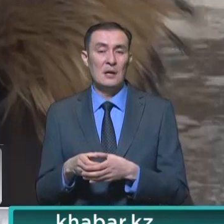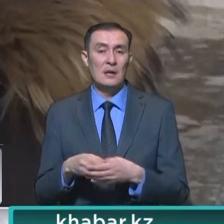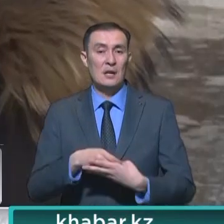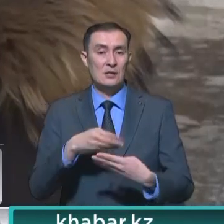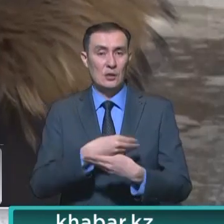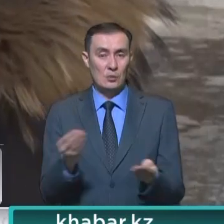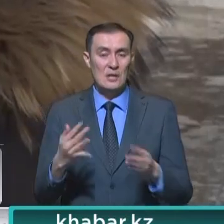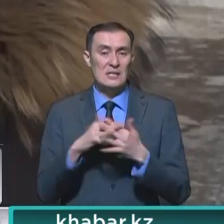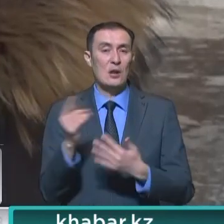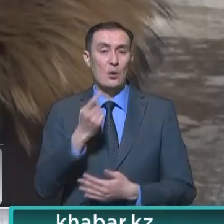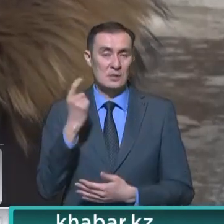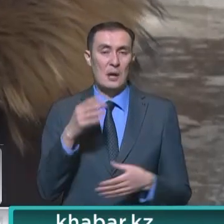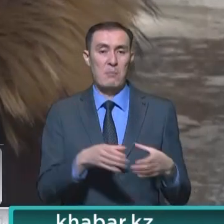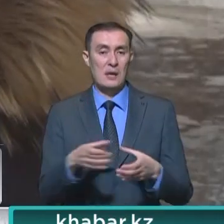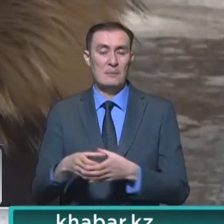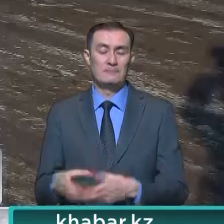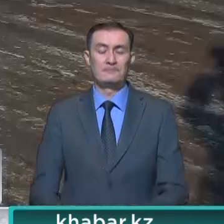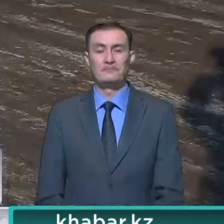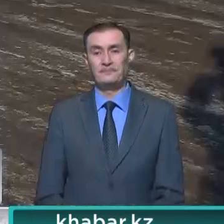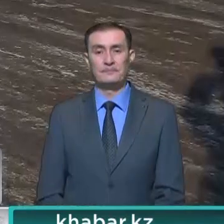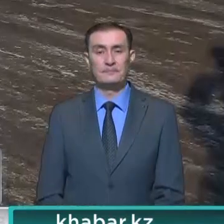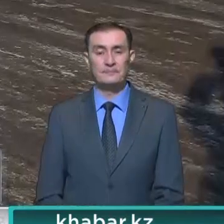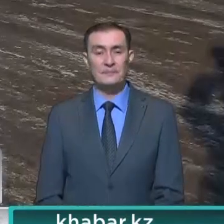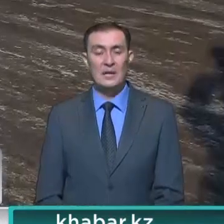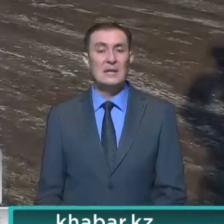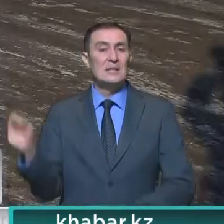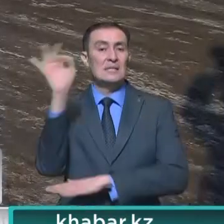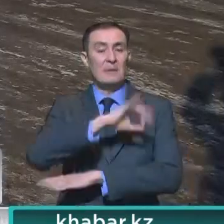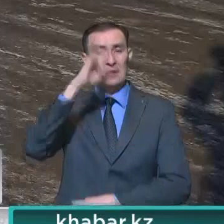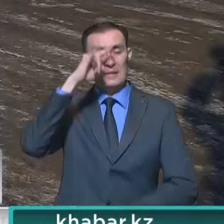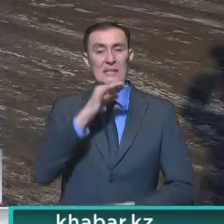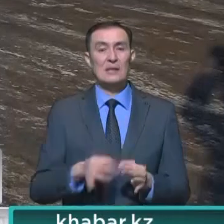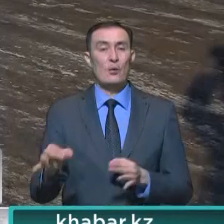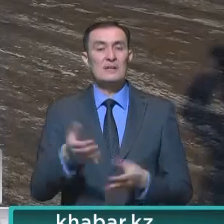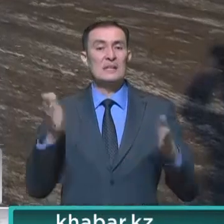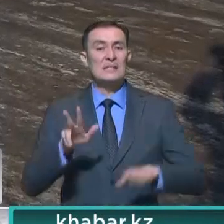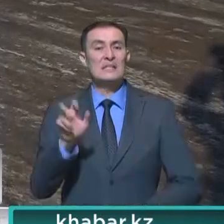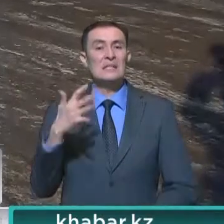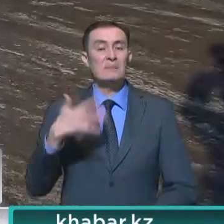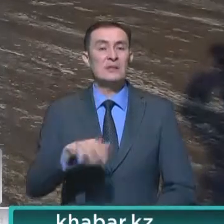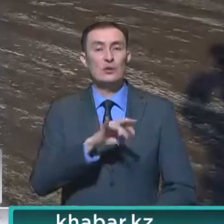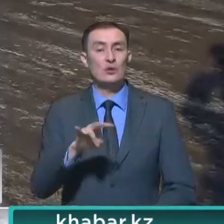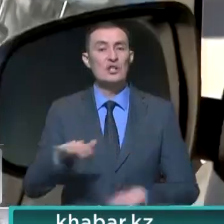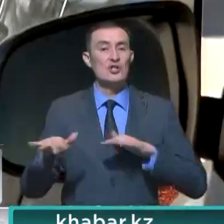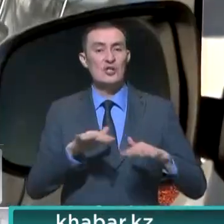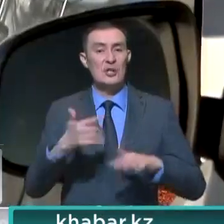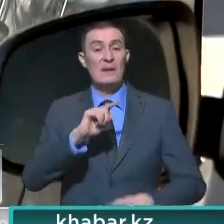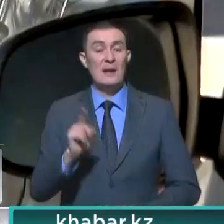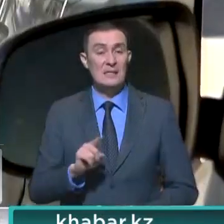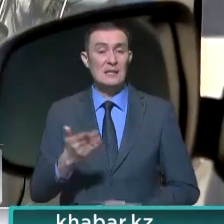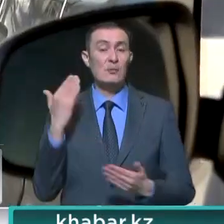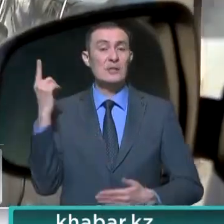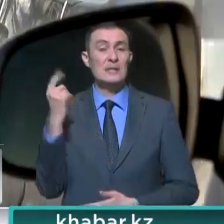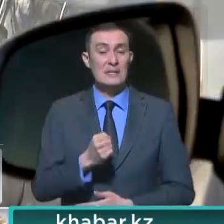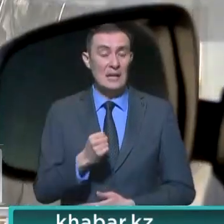уже сельхозтоваропроизводителям. В Западно-Казахстанской области остались 350 тонн сжиженного газа. На прошлой неделе